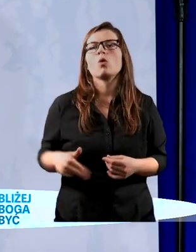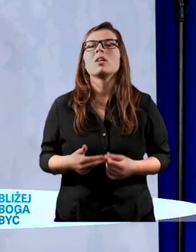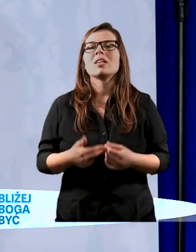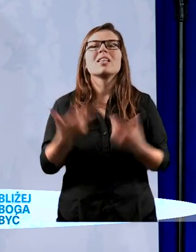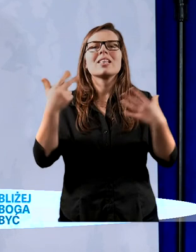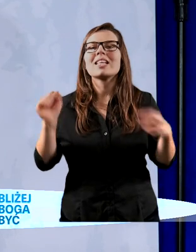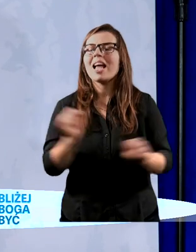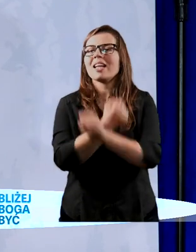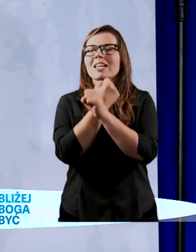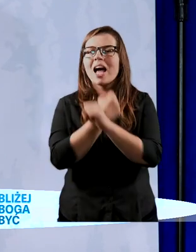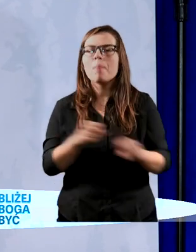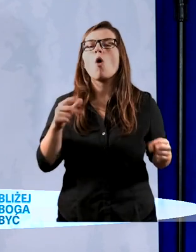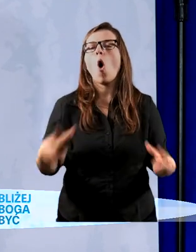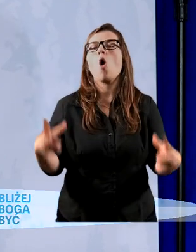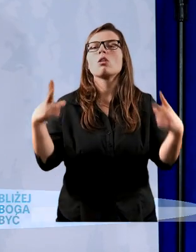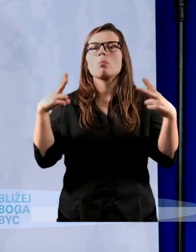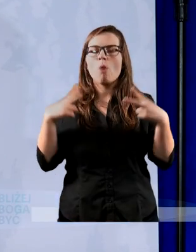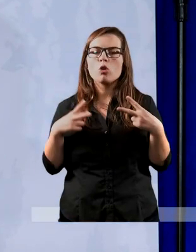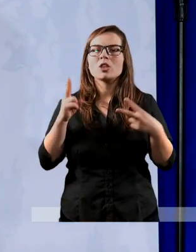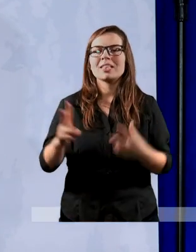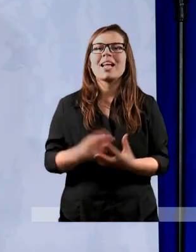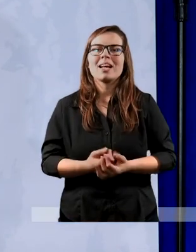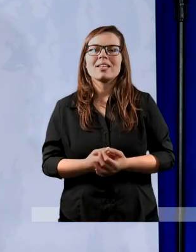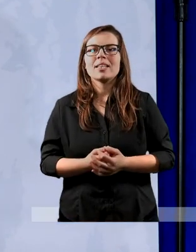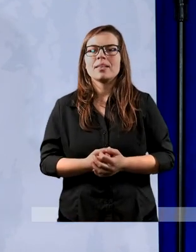Czyli niesamowity odpoczynek.